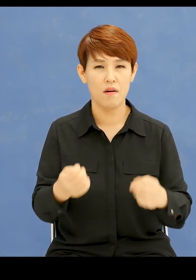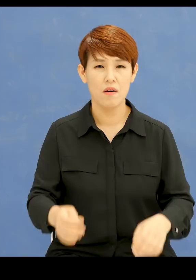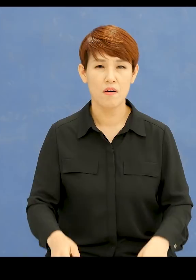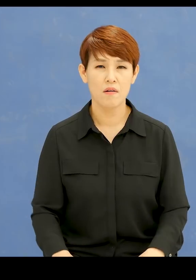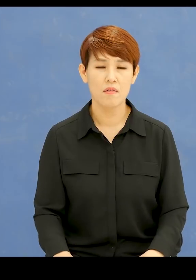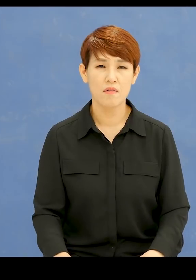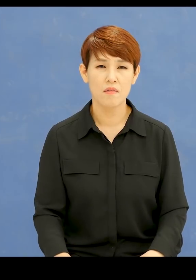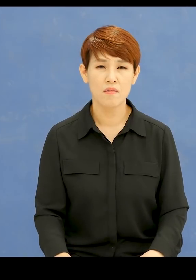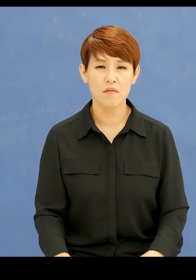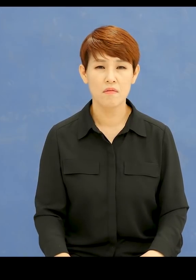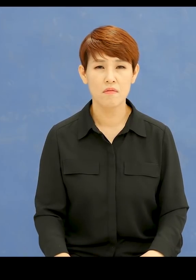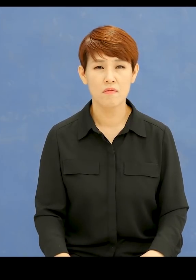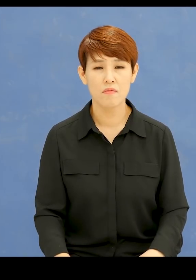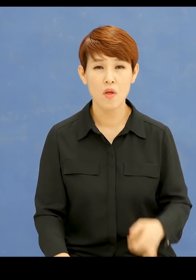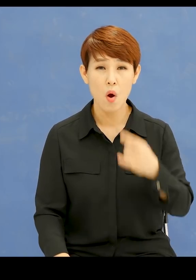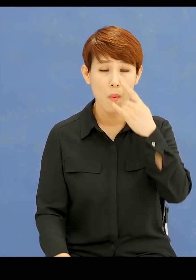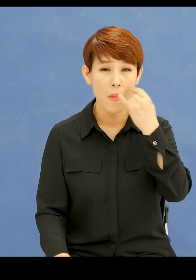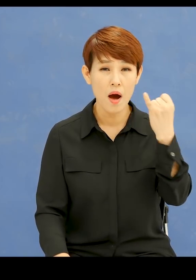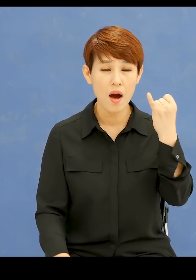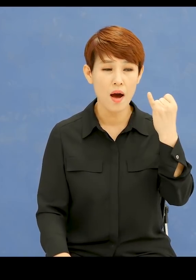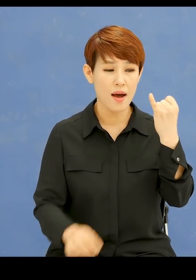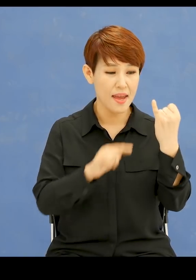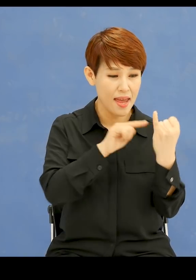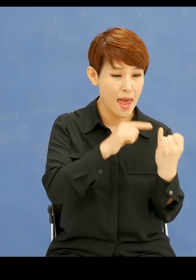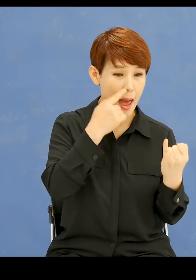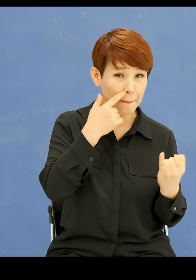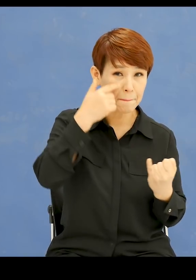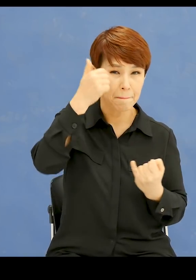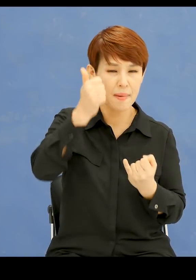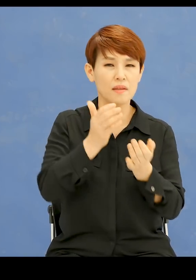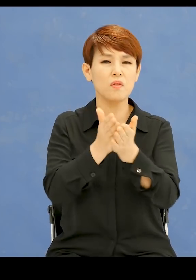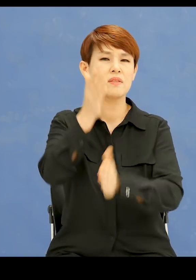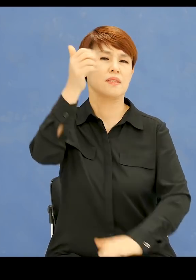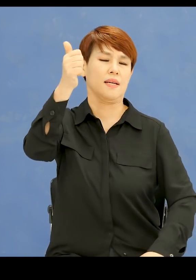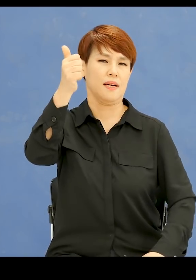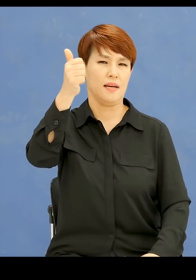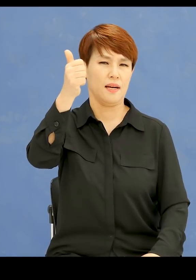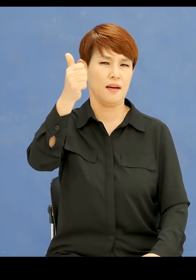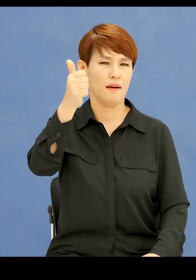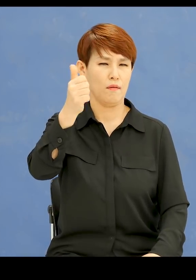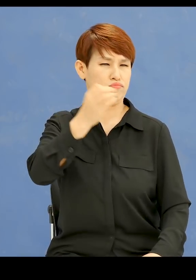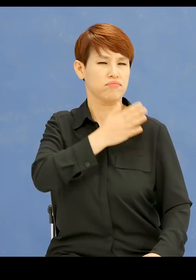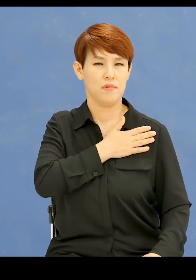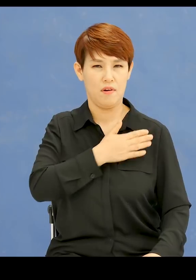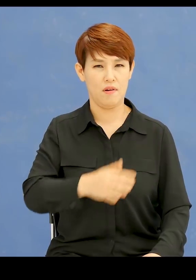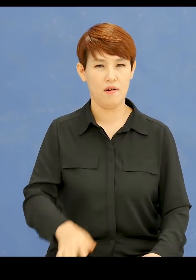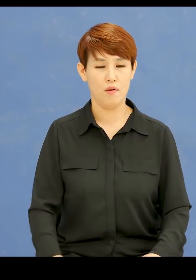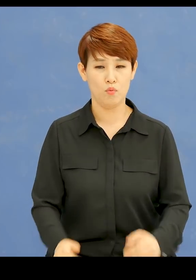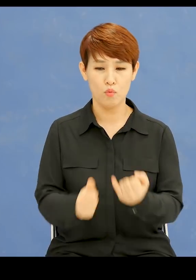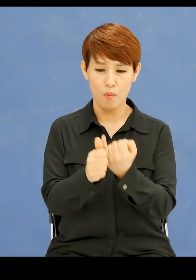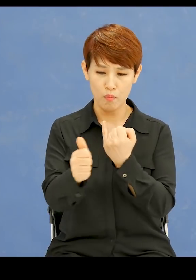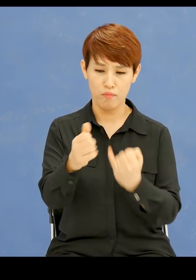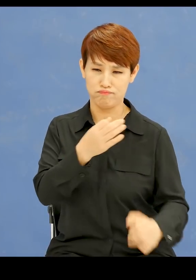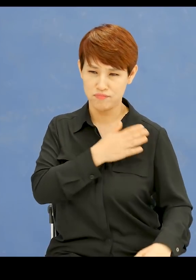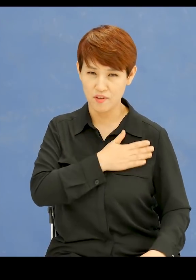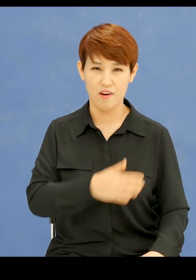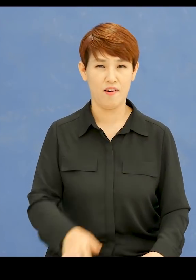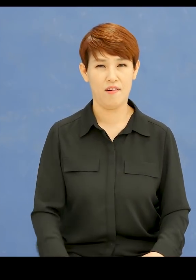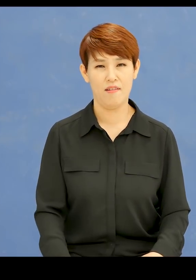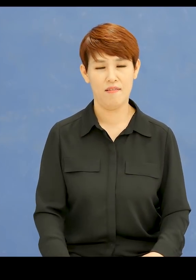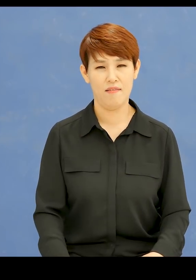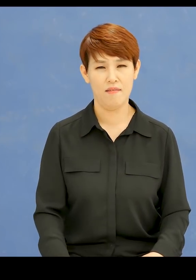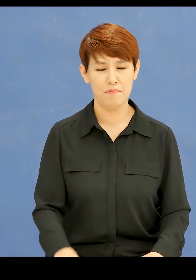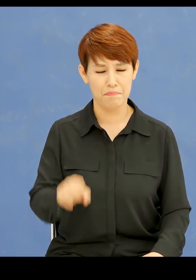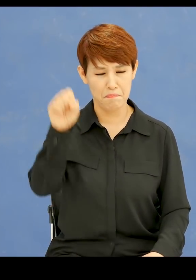어머니도 선장의 딸로 태어나셨고 사실 큰 고생 없이 그리고 사실 능력 있는 남편 만나서 사실 다 갑자기